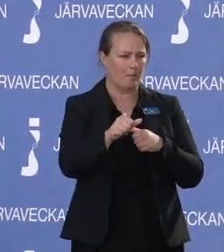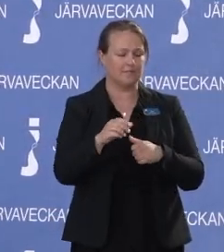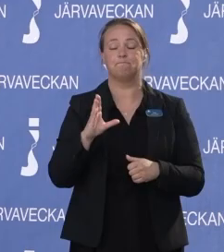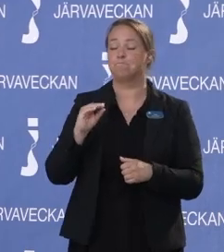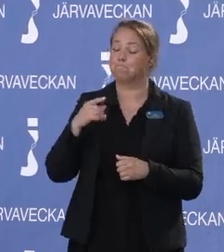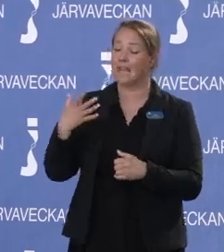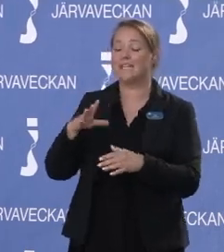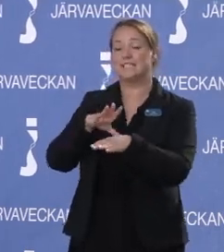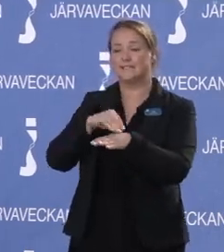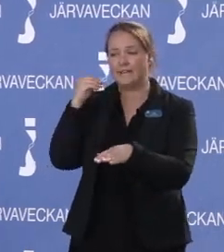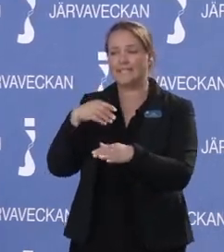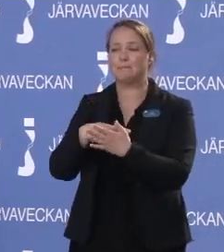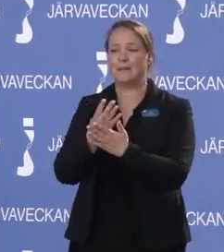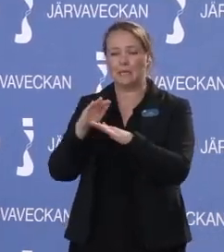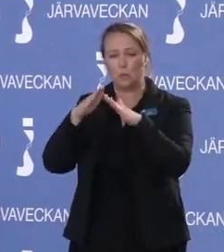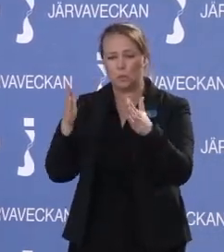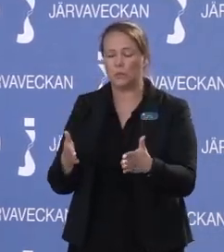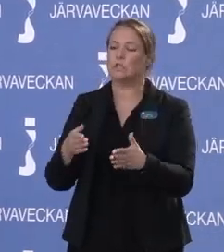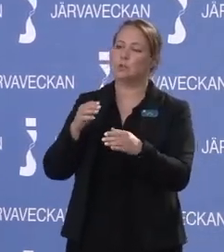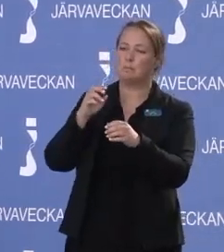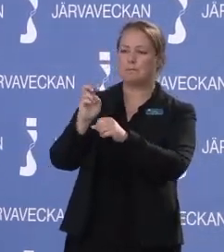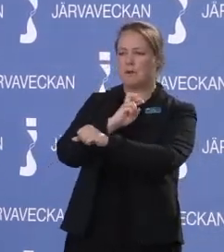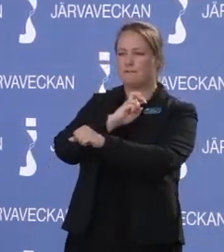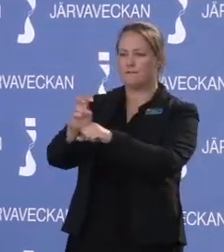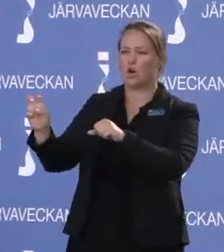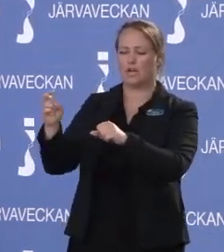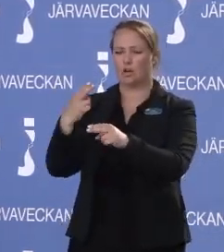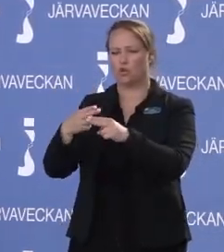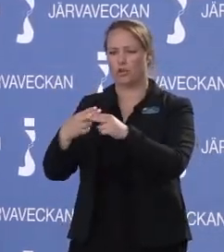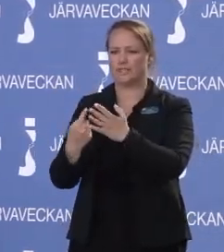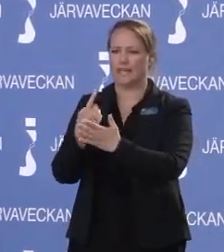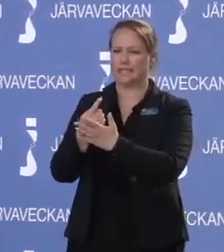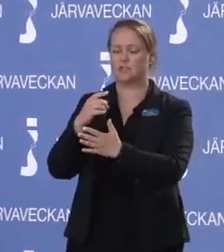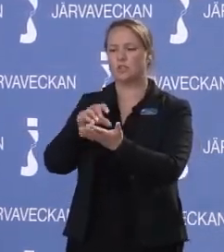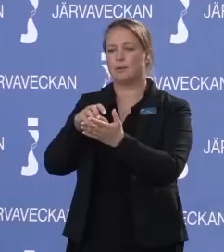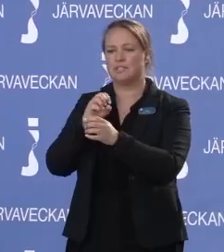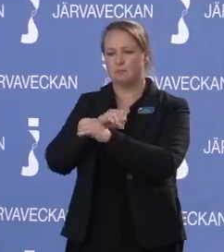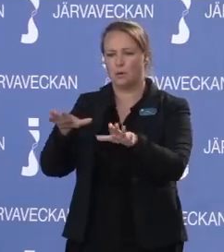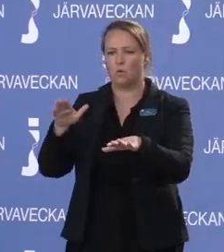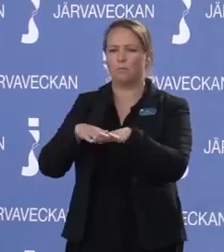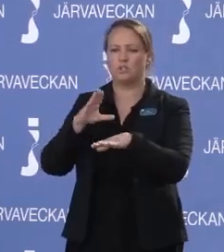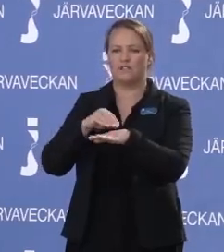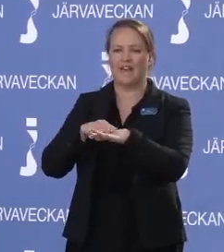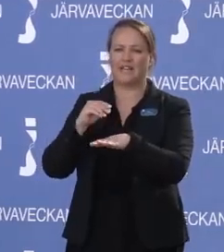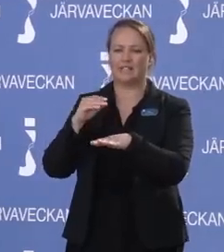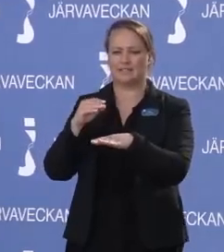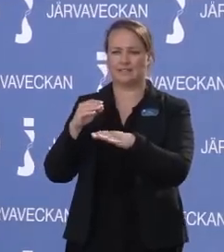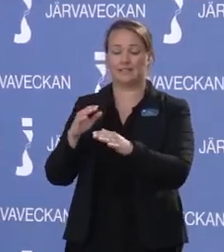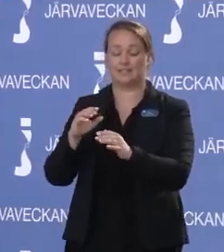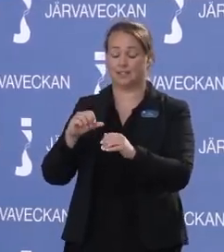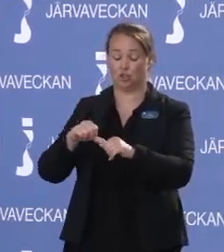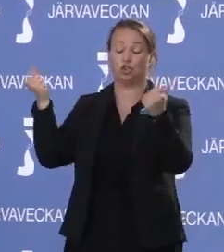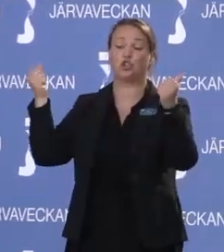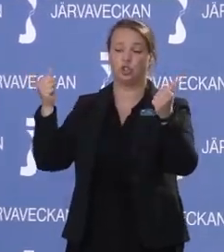svenskt mediehus som bevakar nyhetshändelser och samhällsinformation på Sveriges andra största modersmål,